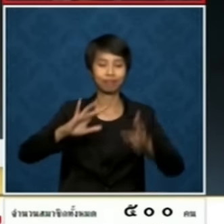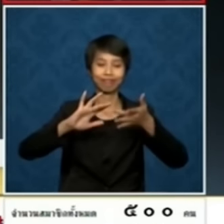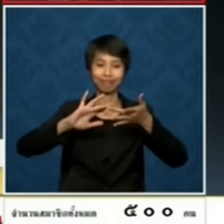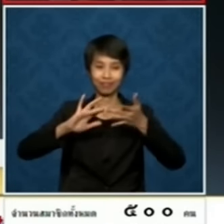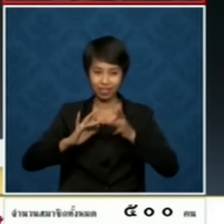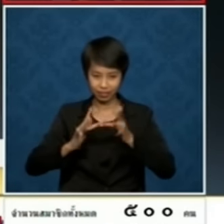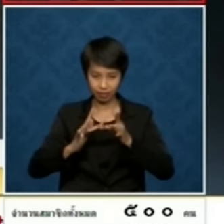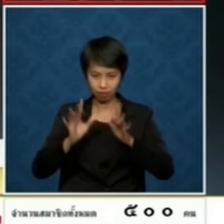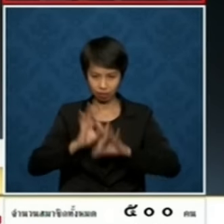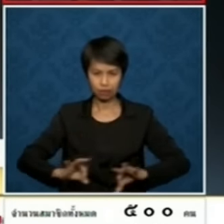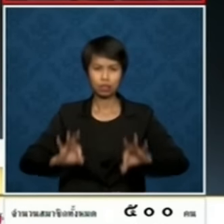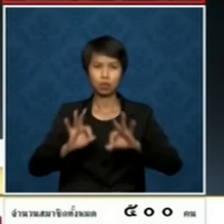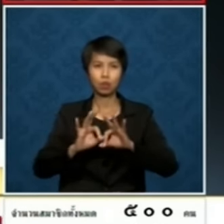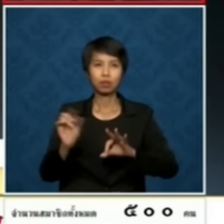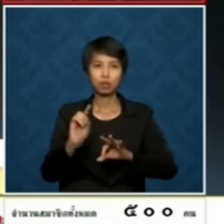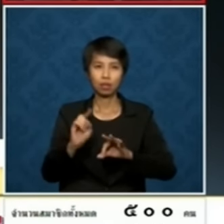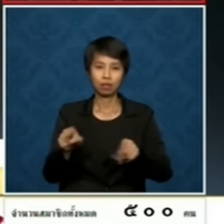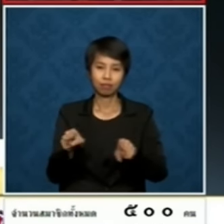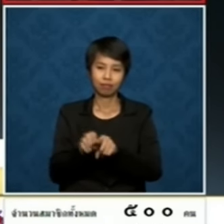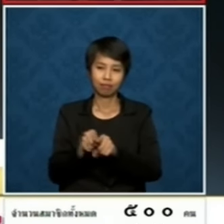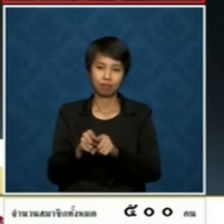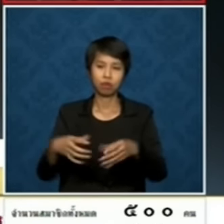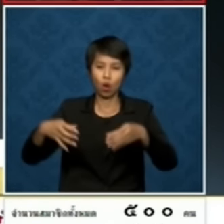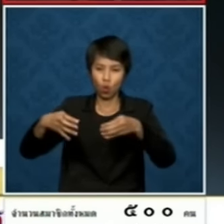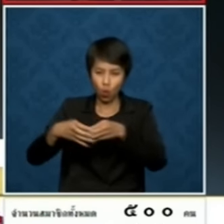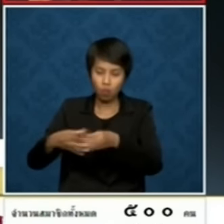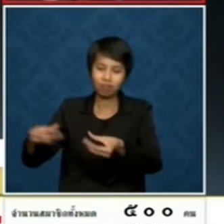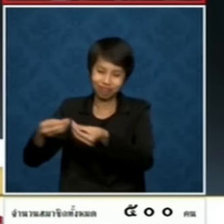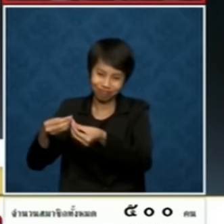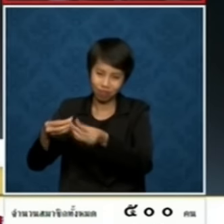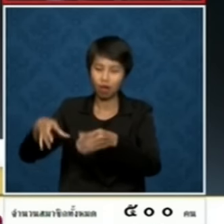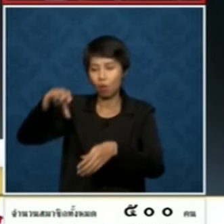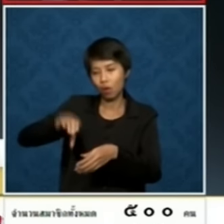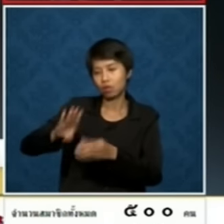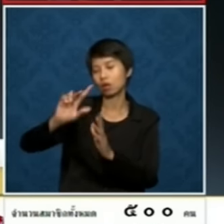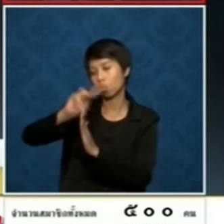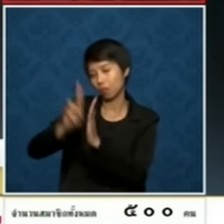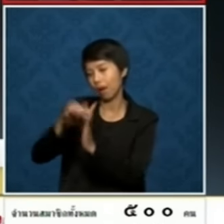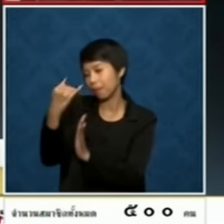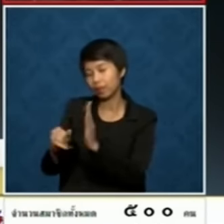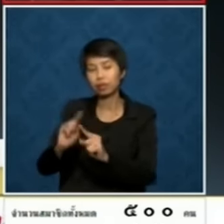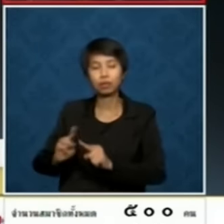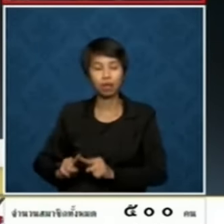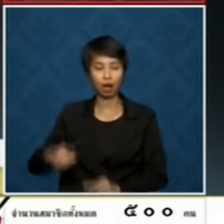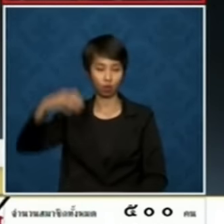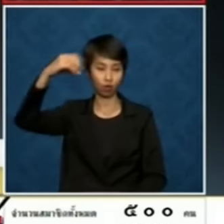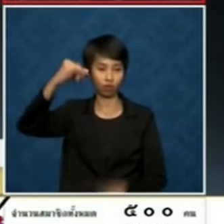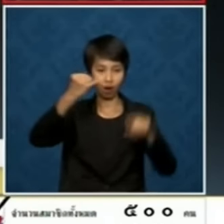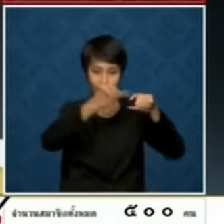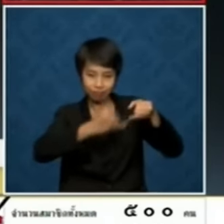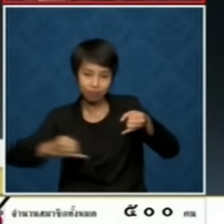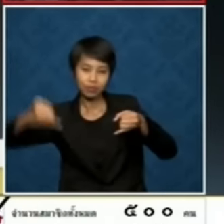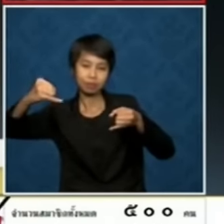ปราปรามแก๊ง CallCenterให้เด็ดขาดต่อไปด้วยนะครับซึ่งเดี๋ยววันนี้คุณรังสิมันโรมสสบัญชีราย